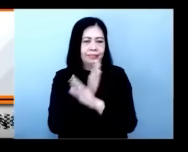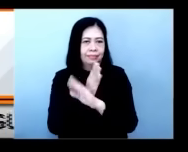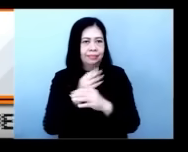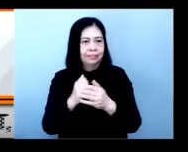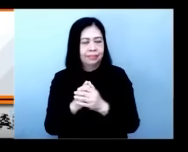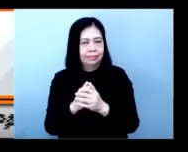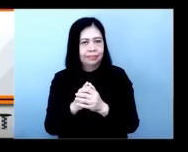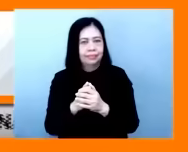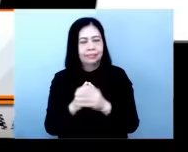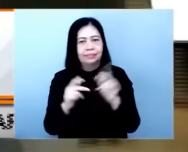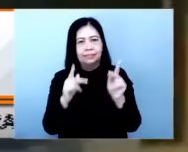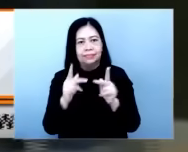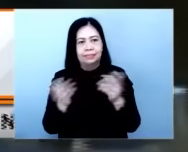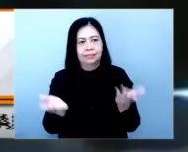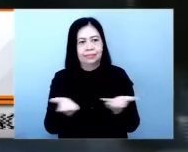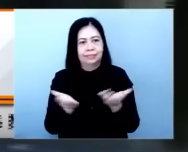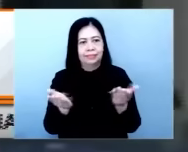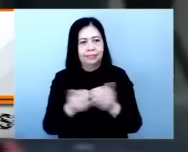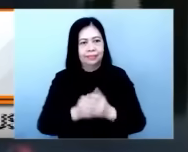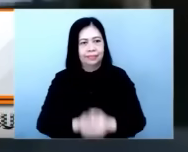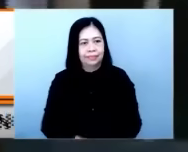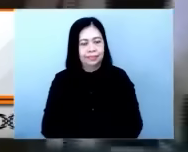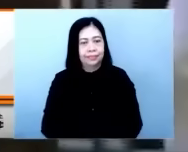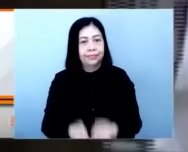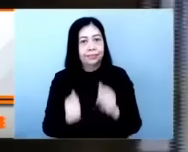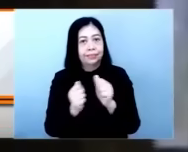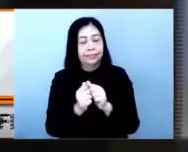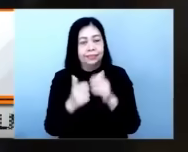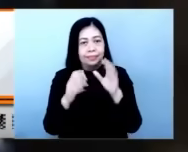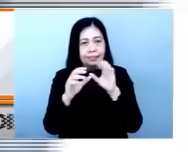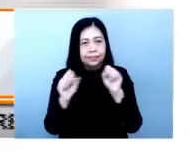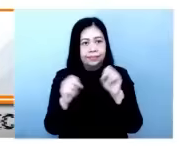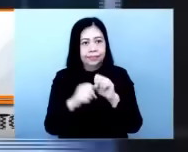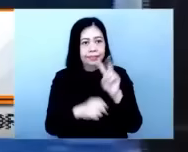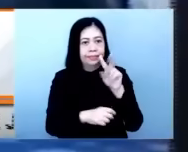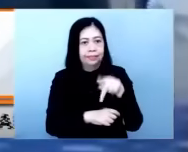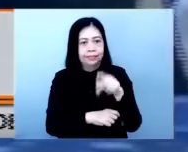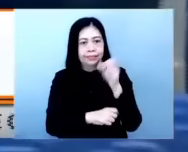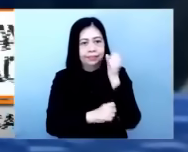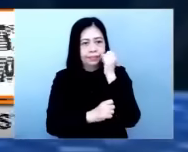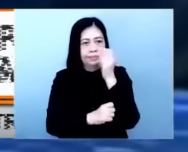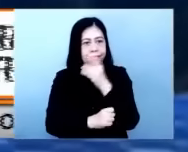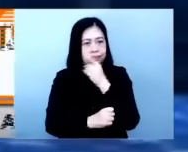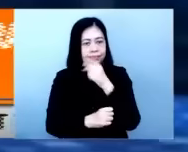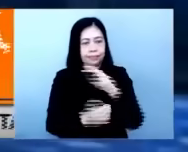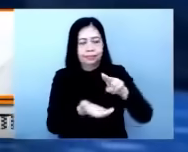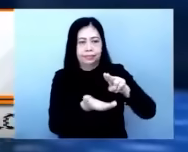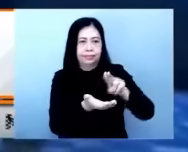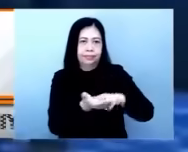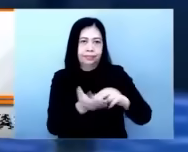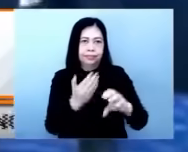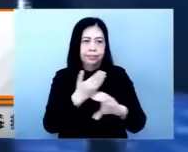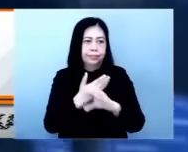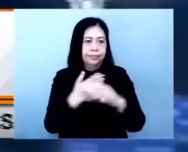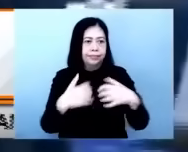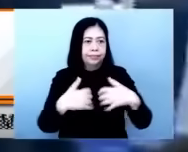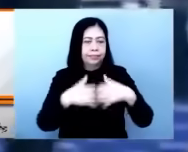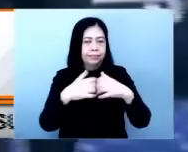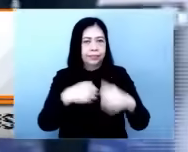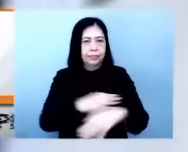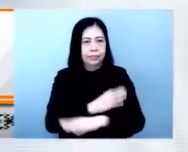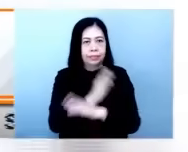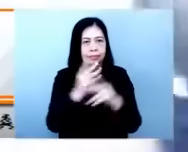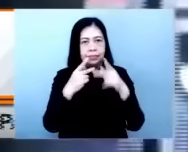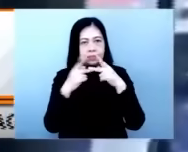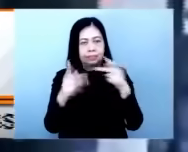dito. Kasama pa rin ang Pangulo si VP Sara habang nilalagdaan ang kontrata sa pagtatayo ng Davao Public